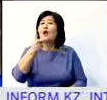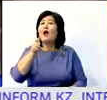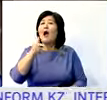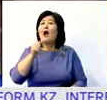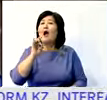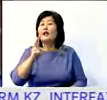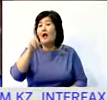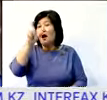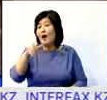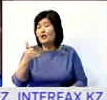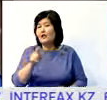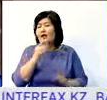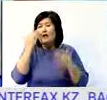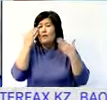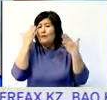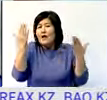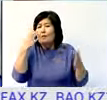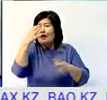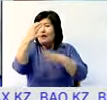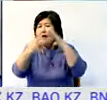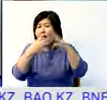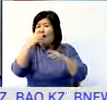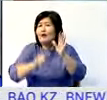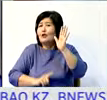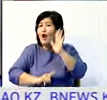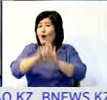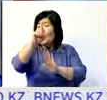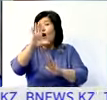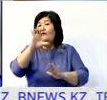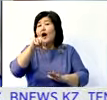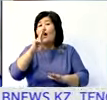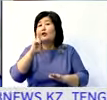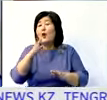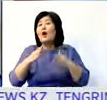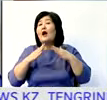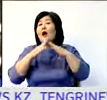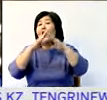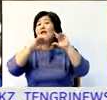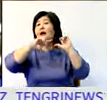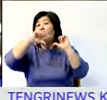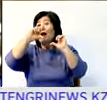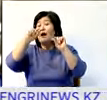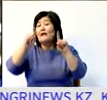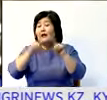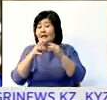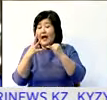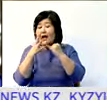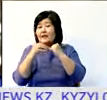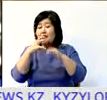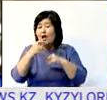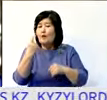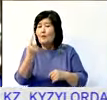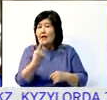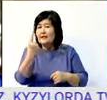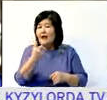Гагарин адамзат үшін беймәлім ғарыш кеңістігіне көтерілді. Восток кемесімен ғарышқа аттанған ол жұмыр жерді 1